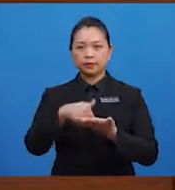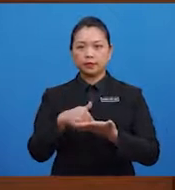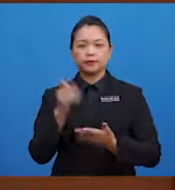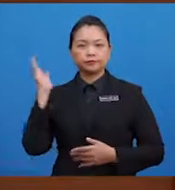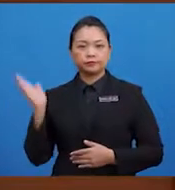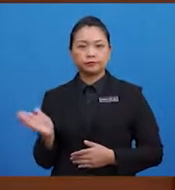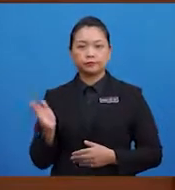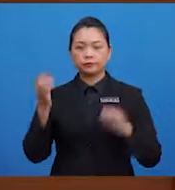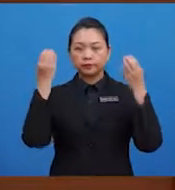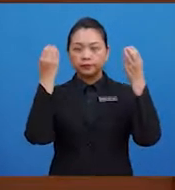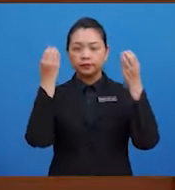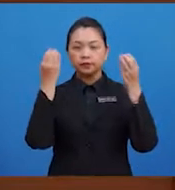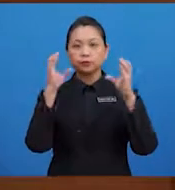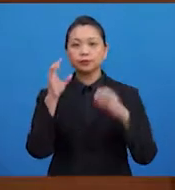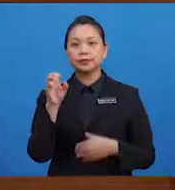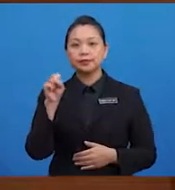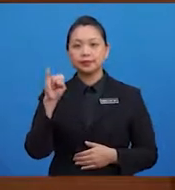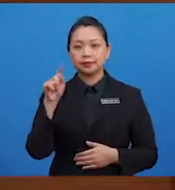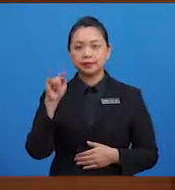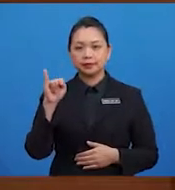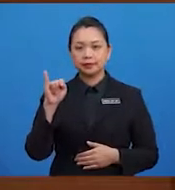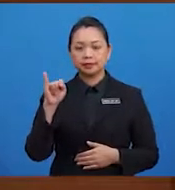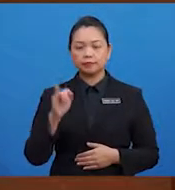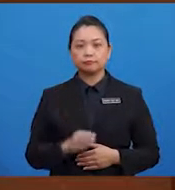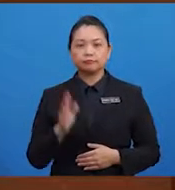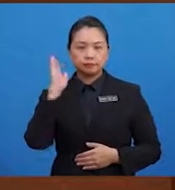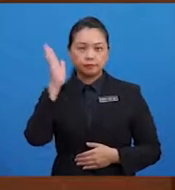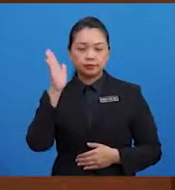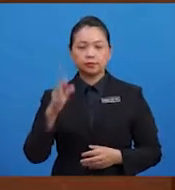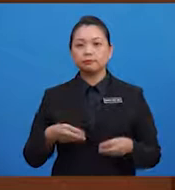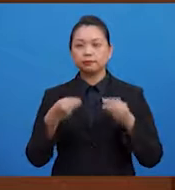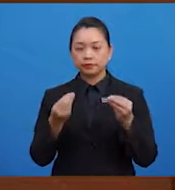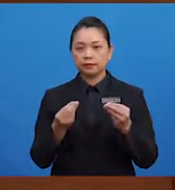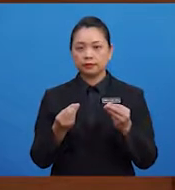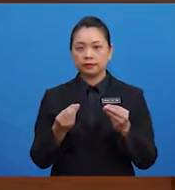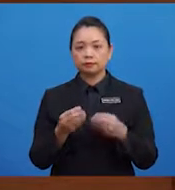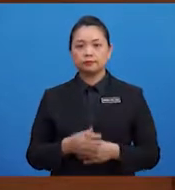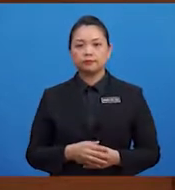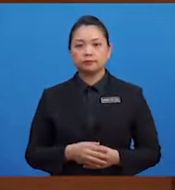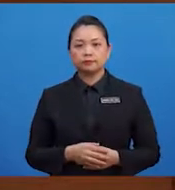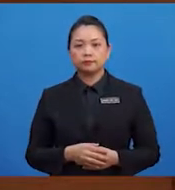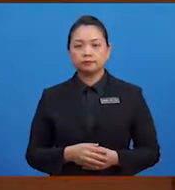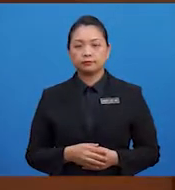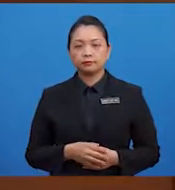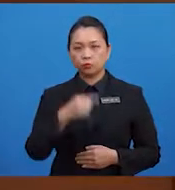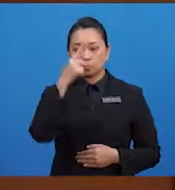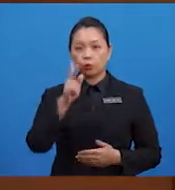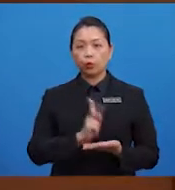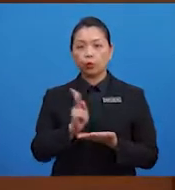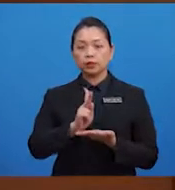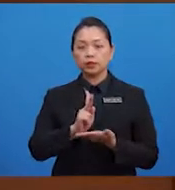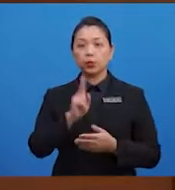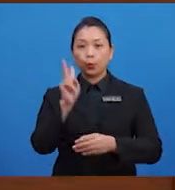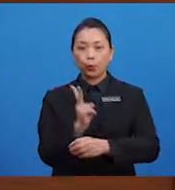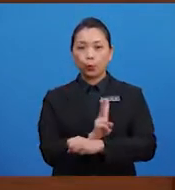Saya, Cik Siti Nur Haslinda, pensyarah bagi program agroindustri ternakan poultry dari College Vocational